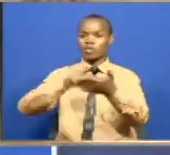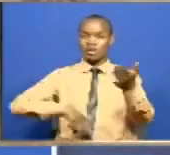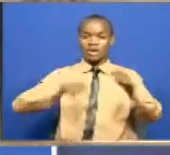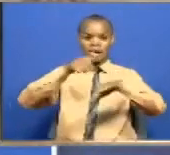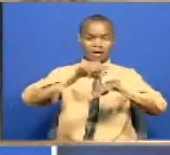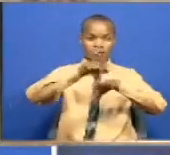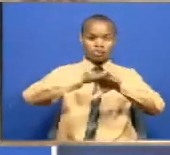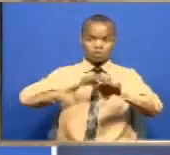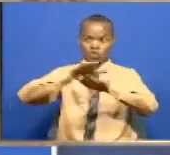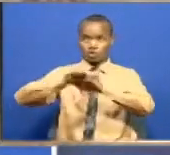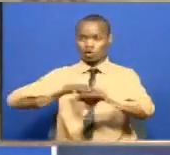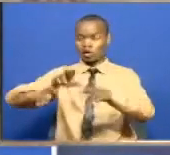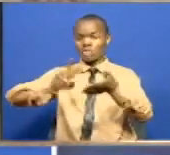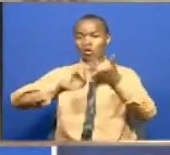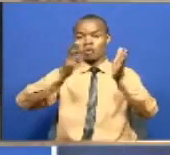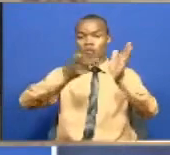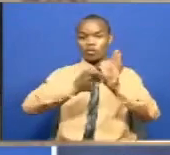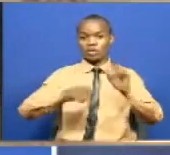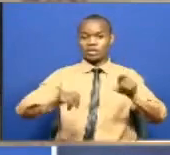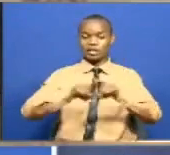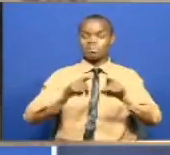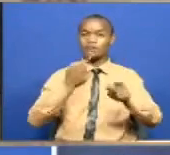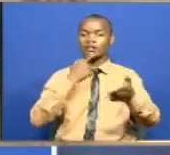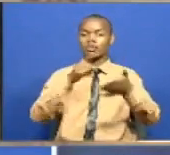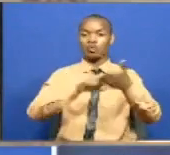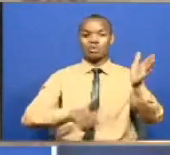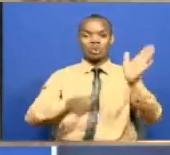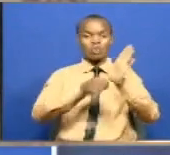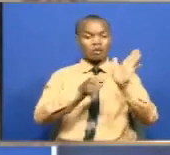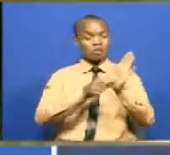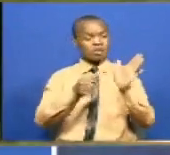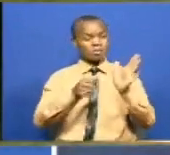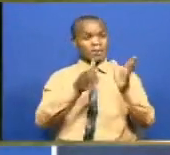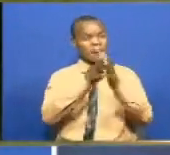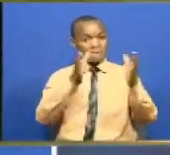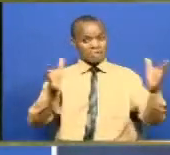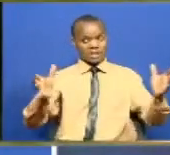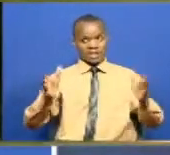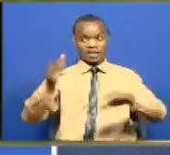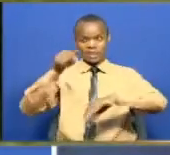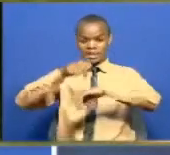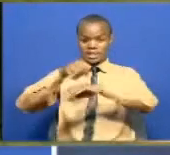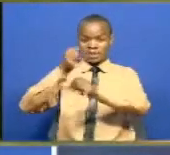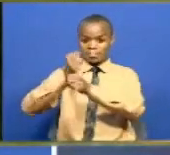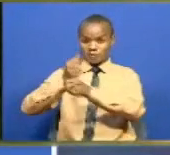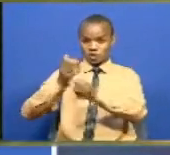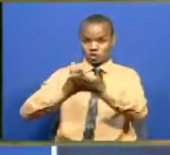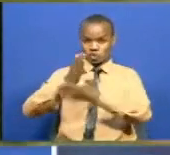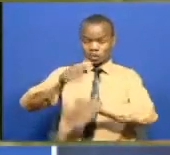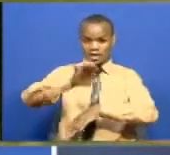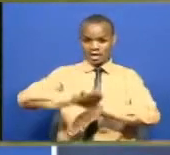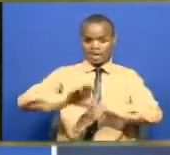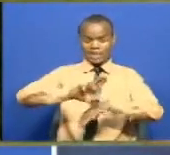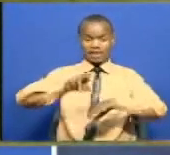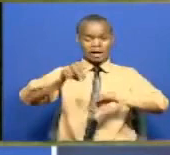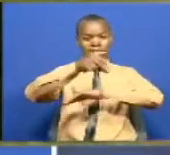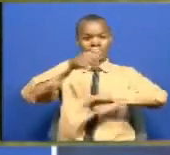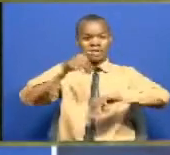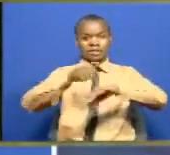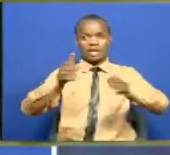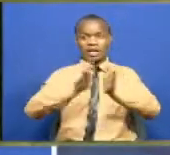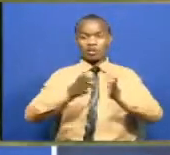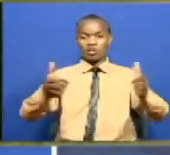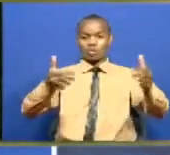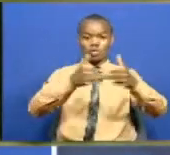polepole wa miradi hiyo, wakisema tatizo hilo ni kizingiti kikubwa katika ustawishaji wa eneo la mataifa wanachama wa shirika